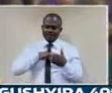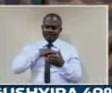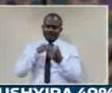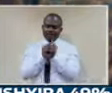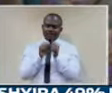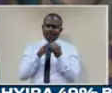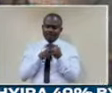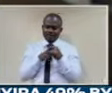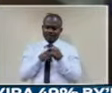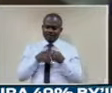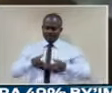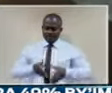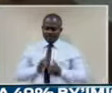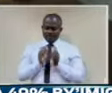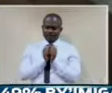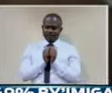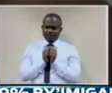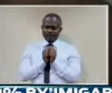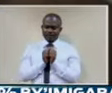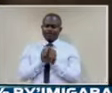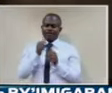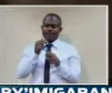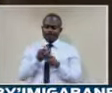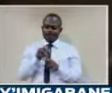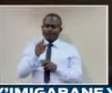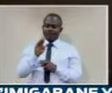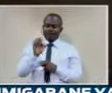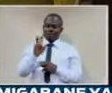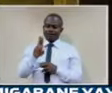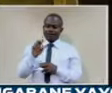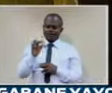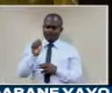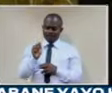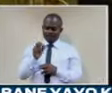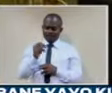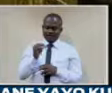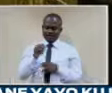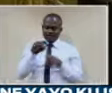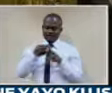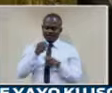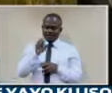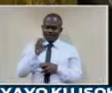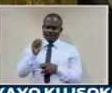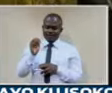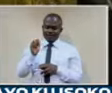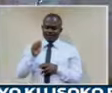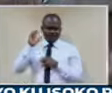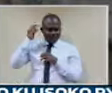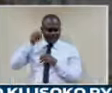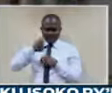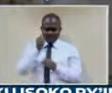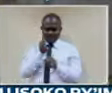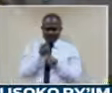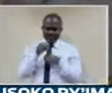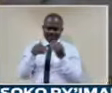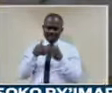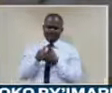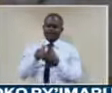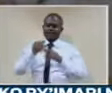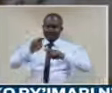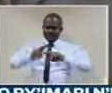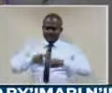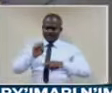17 y'amavuko. Yitwa bavuga inyumvira Emmanuel, chef wa radio yitwa Emma Radio. Ni nawe wayikoze maze ayitereka